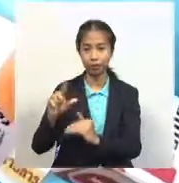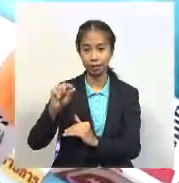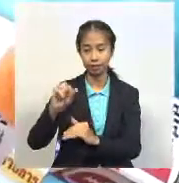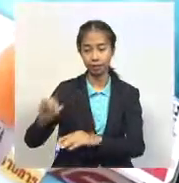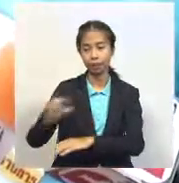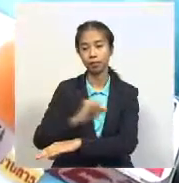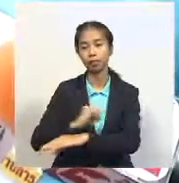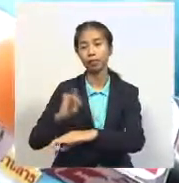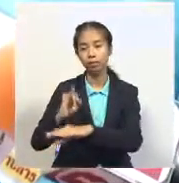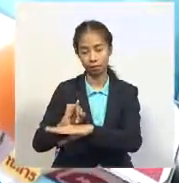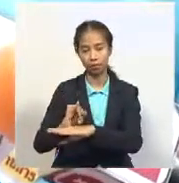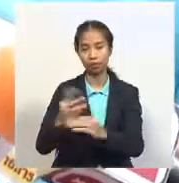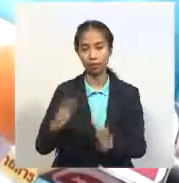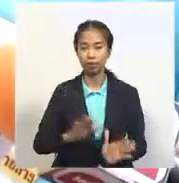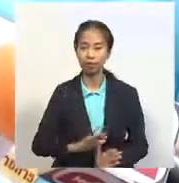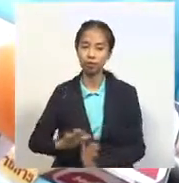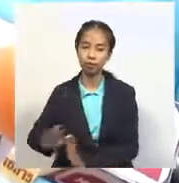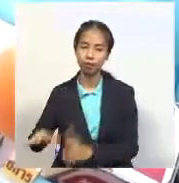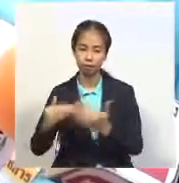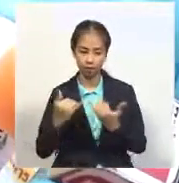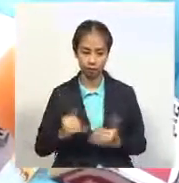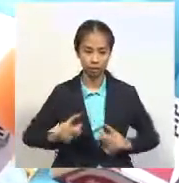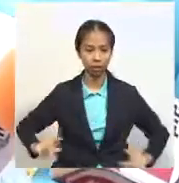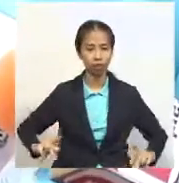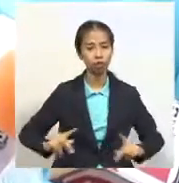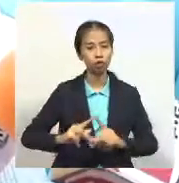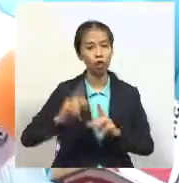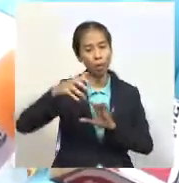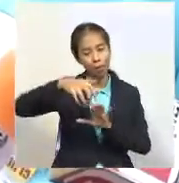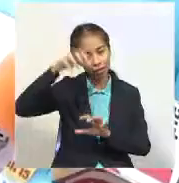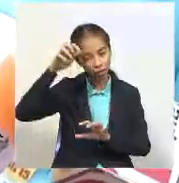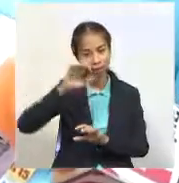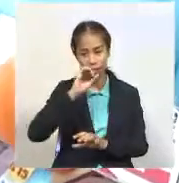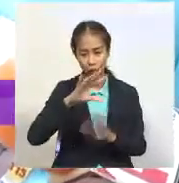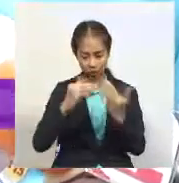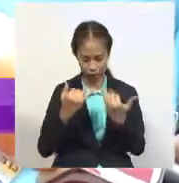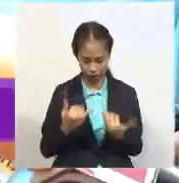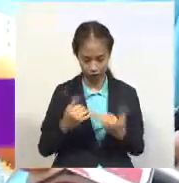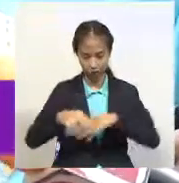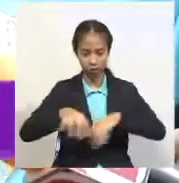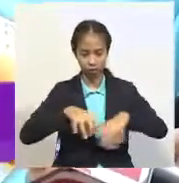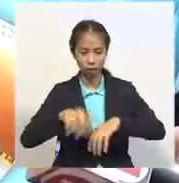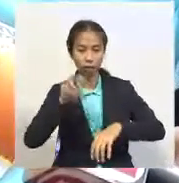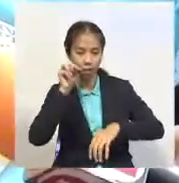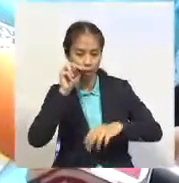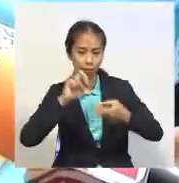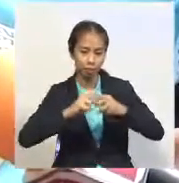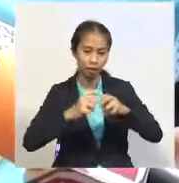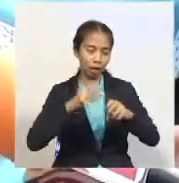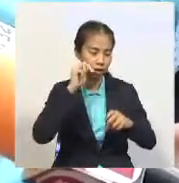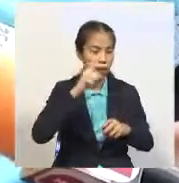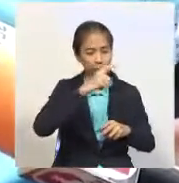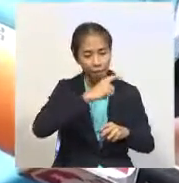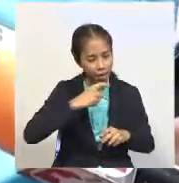การพลเอกอนุพงศ์เผ่าจินดารัฐมนตรีว่าการกระทรวงมหาดไทยก็บอกว่ามาตรการการบริหารจัดการน้ำทั้งภัยแล้งและอุท